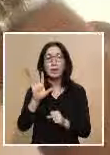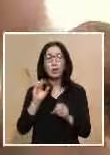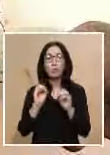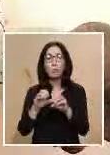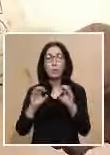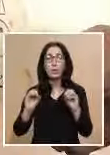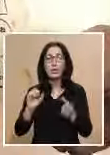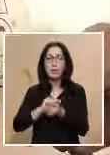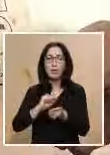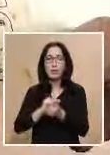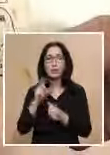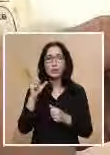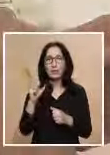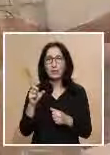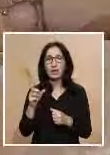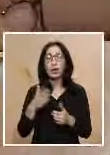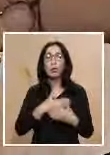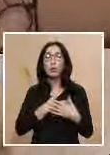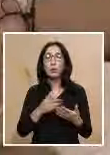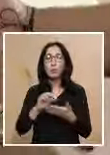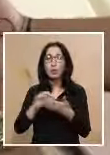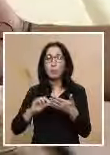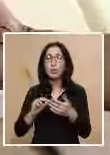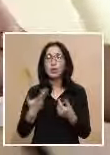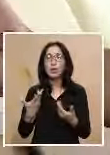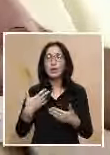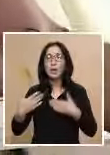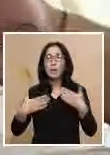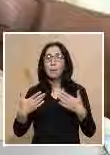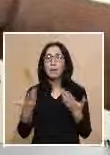публикация във вестник Славянин. Обича да пише и пиеси.